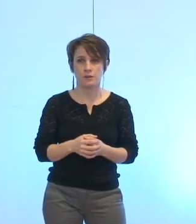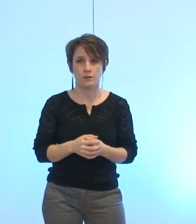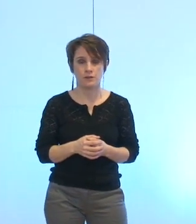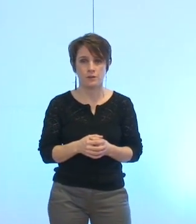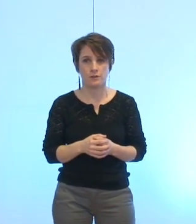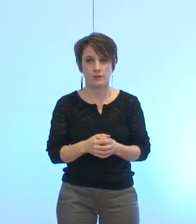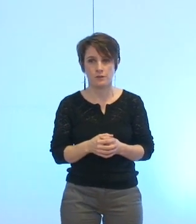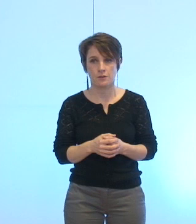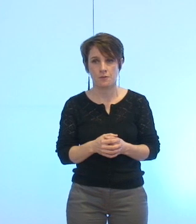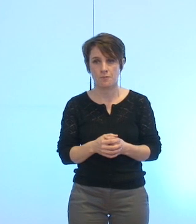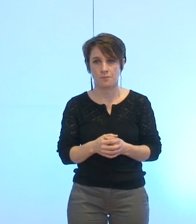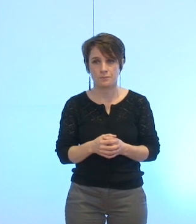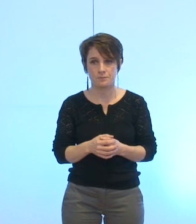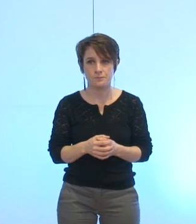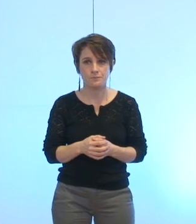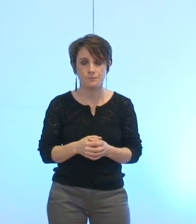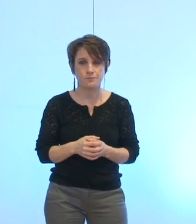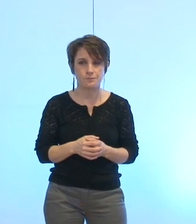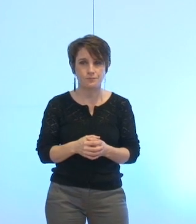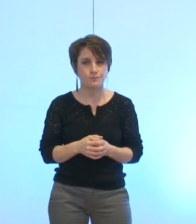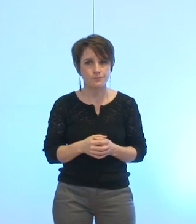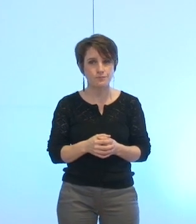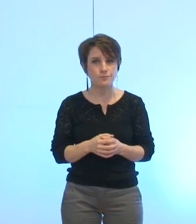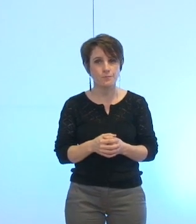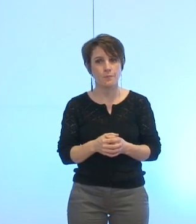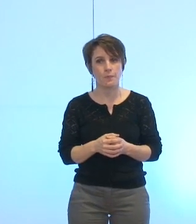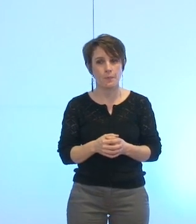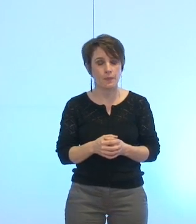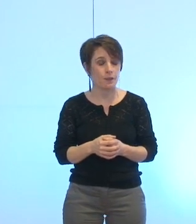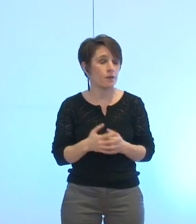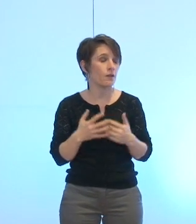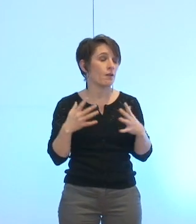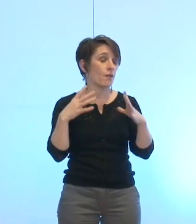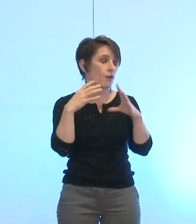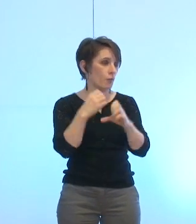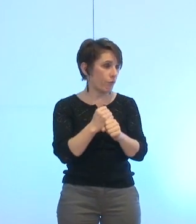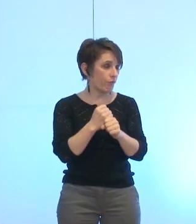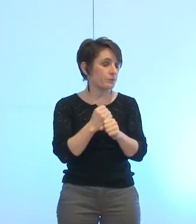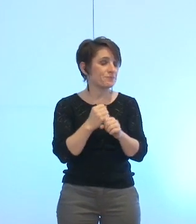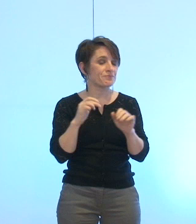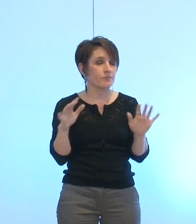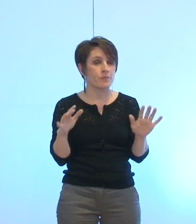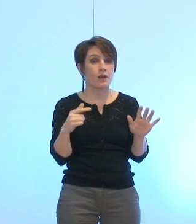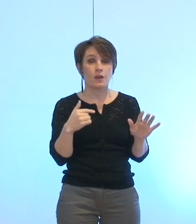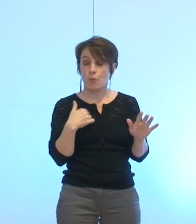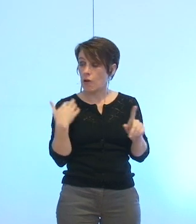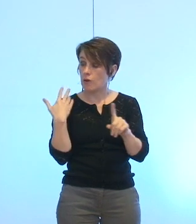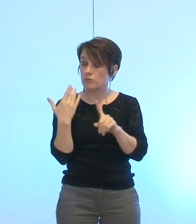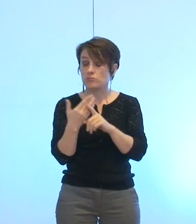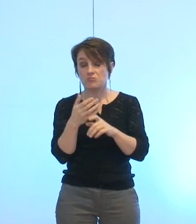là j'ai beaucoup écouté ce qui s'est dit lu évidemment le rapport avec